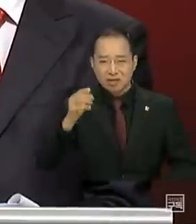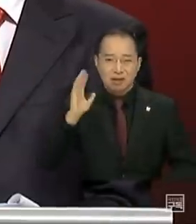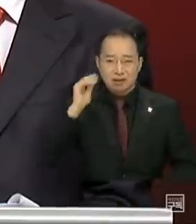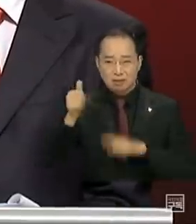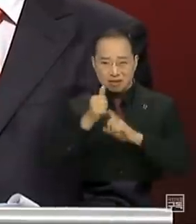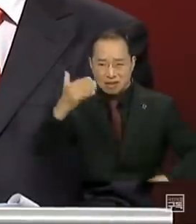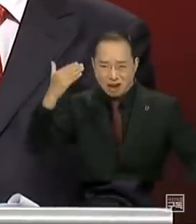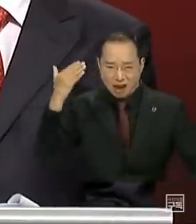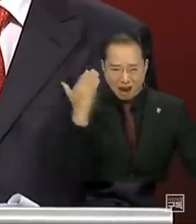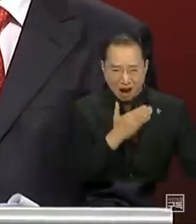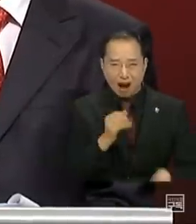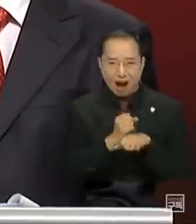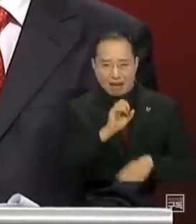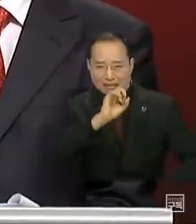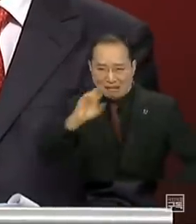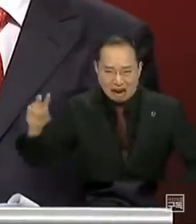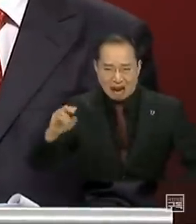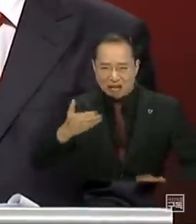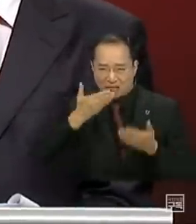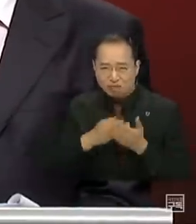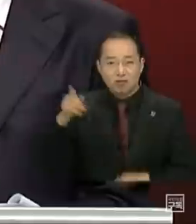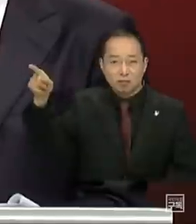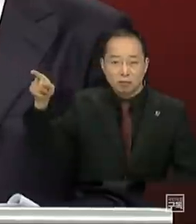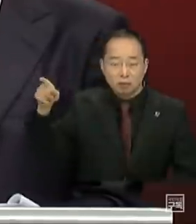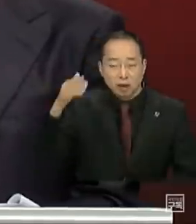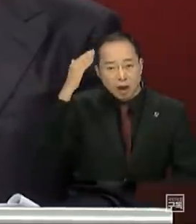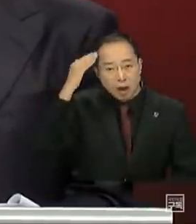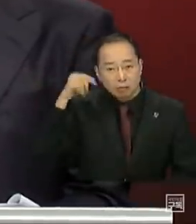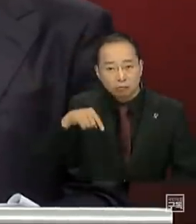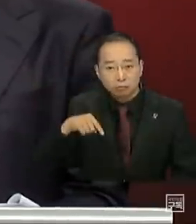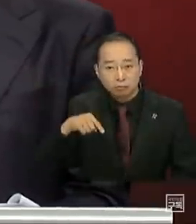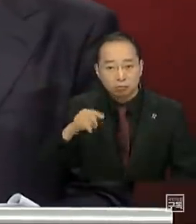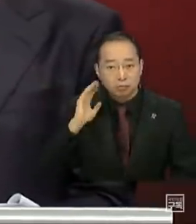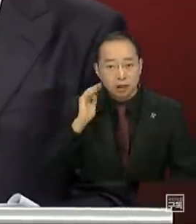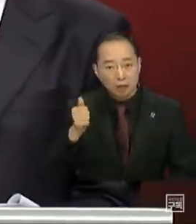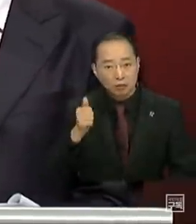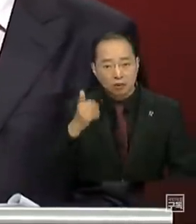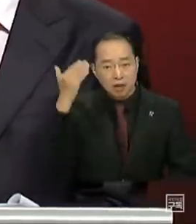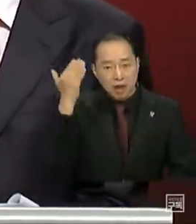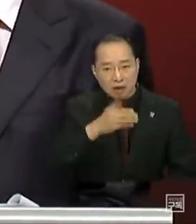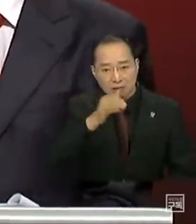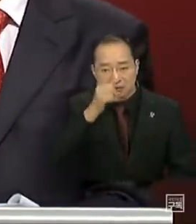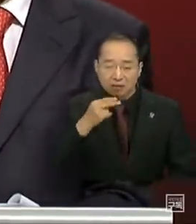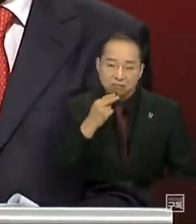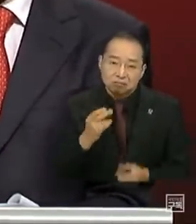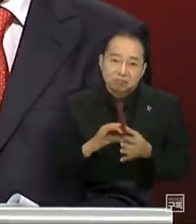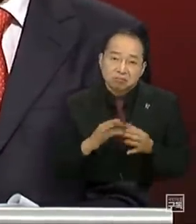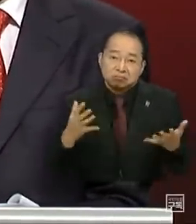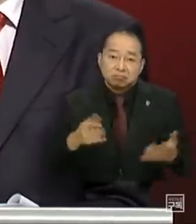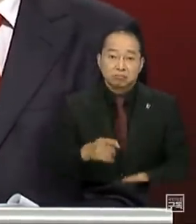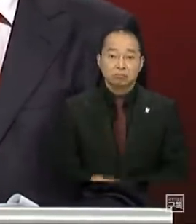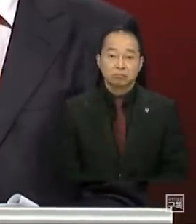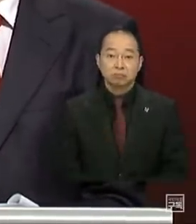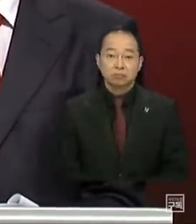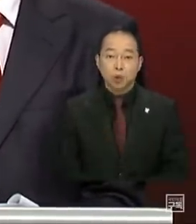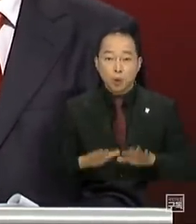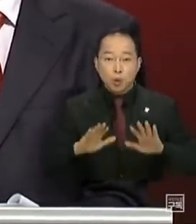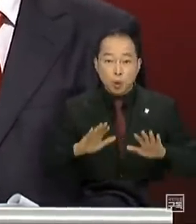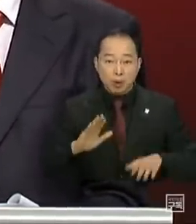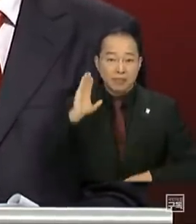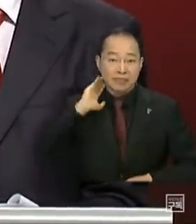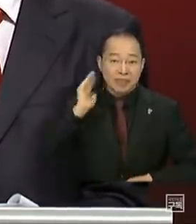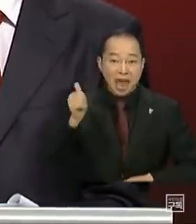우리나라에서는 대통령의 도덕성 문제를 잘 따지지 않습니다. 여태는. 그런데 이번